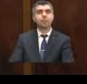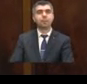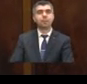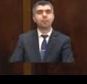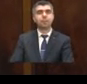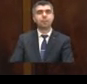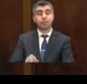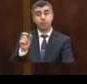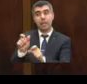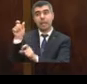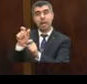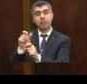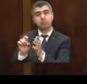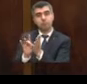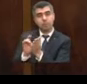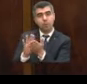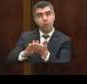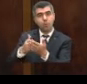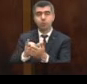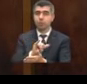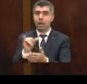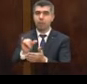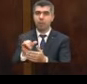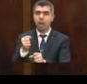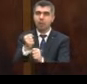الحفاظ على مناصب الشغل في القطاع الخاص،